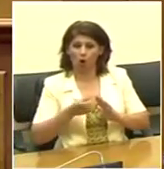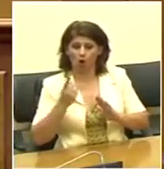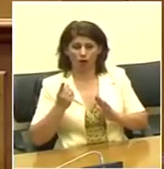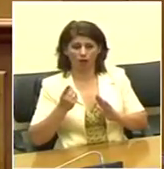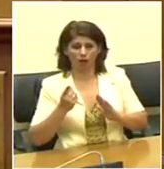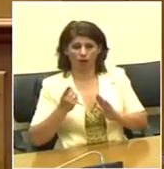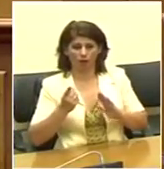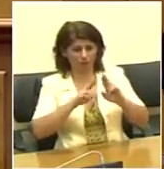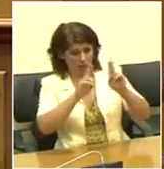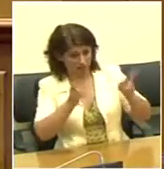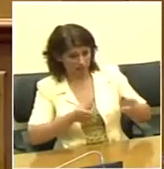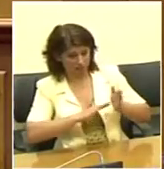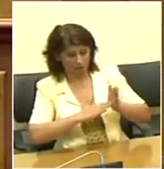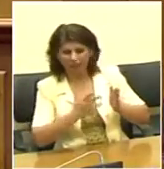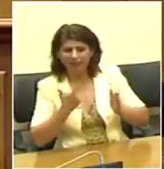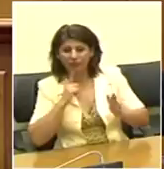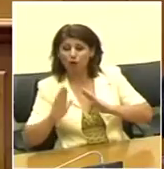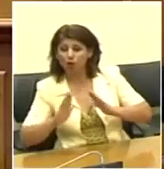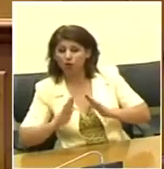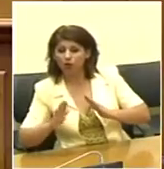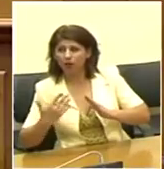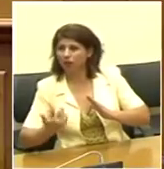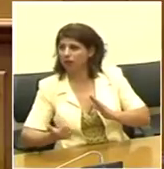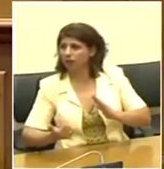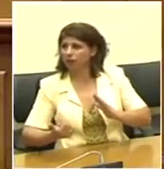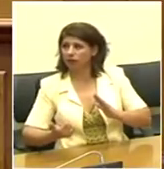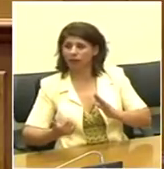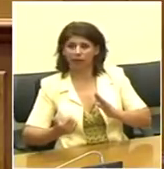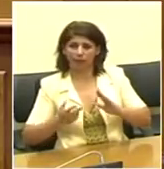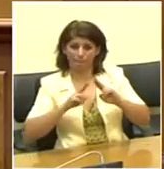του μαγαζιού. Γιατί τη φροντίζουν? Γιατί έχει μαγαζιά,